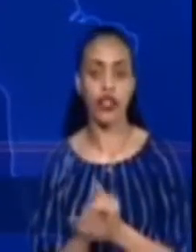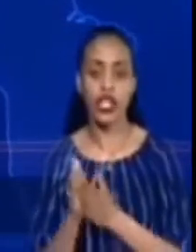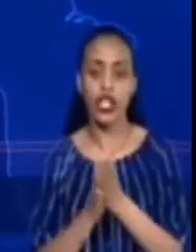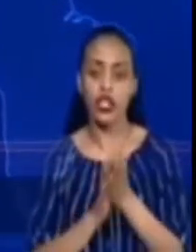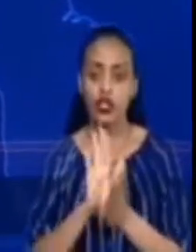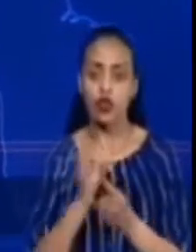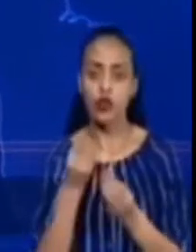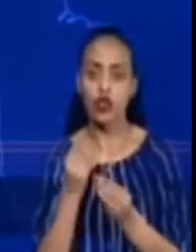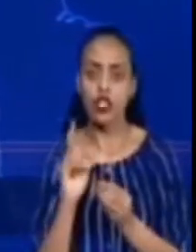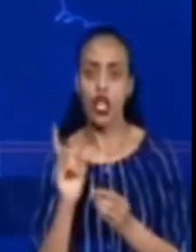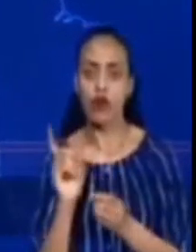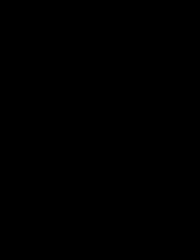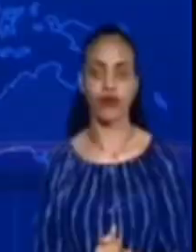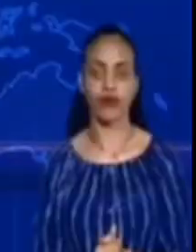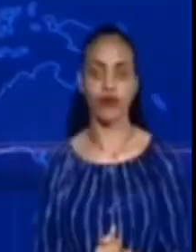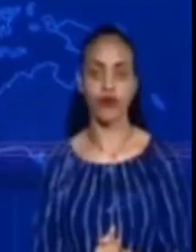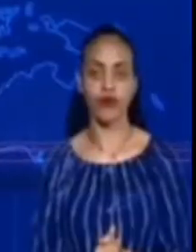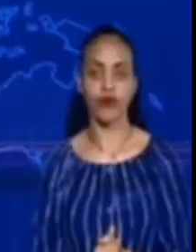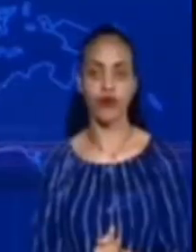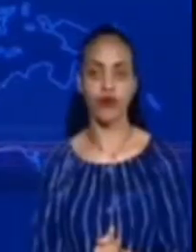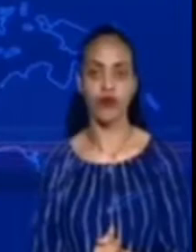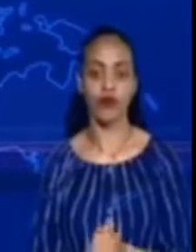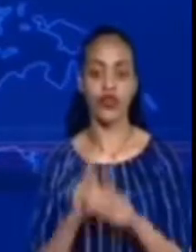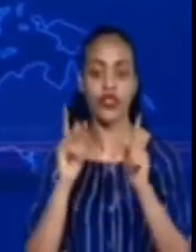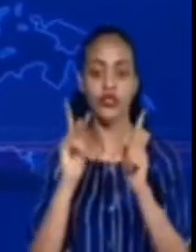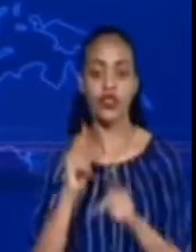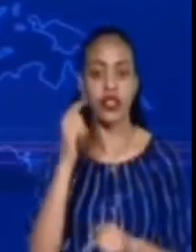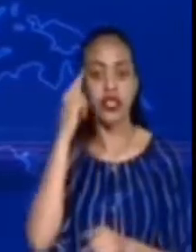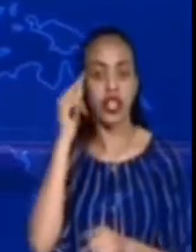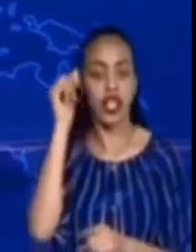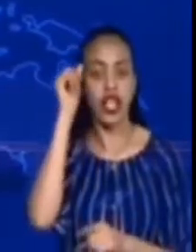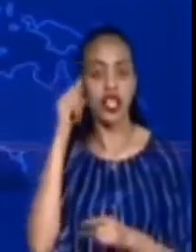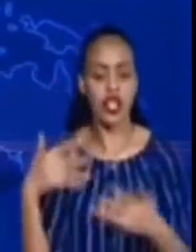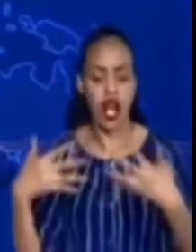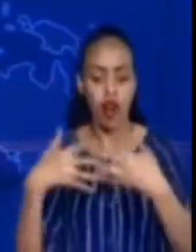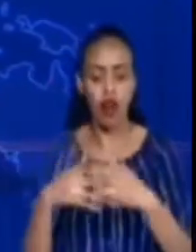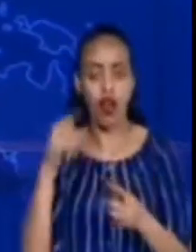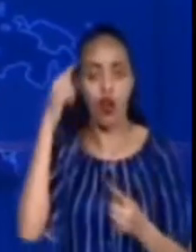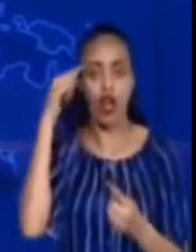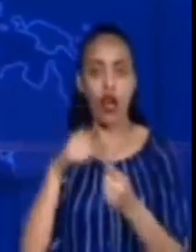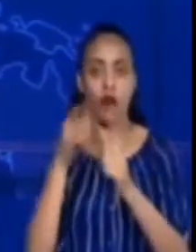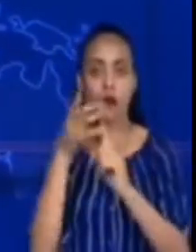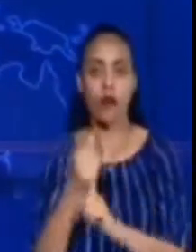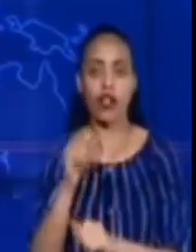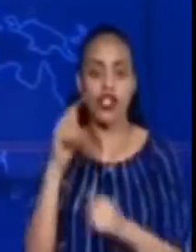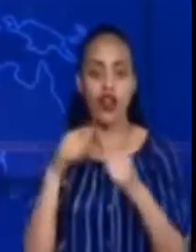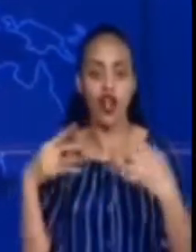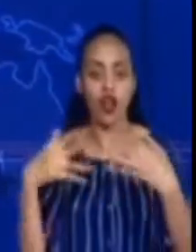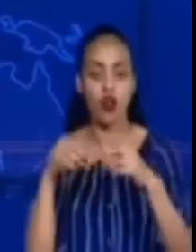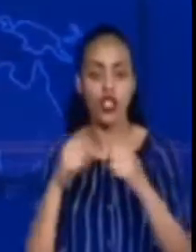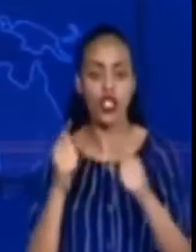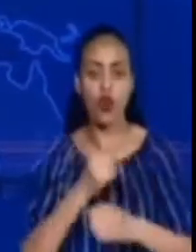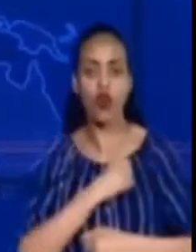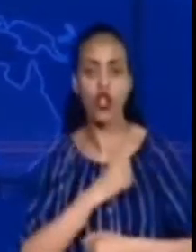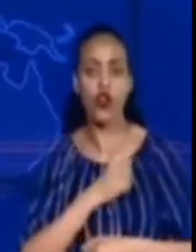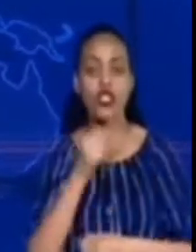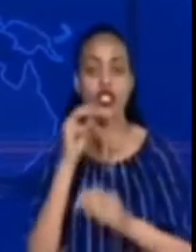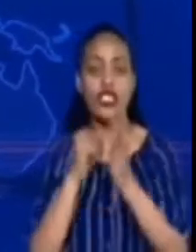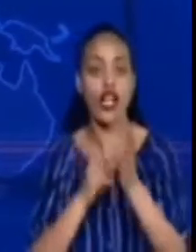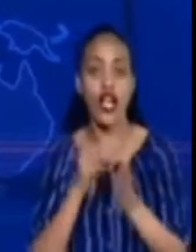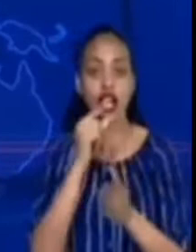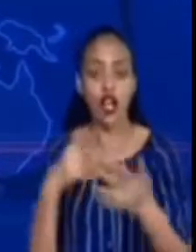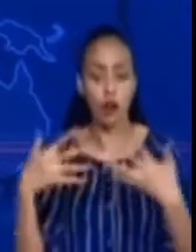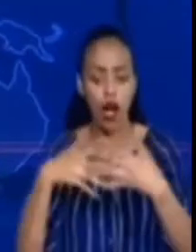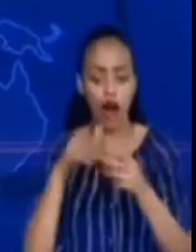ነው አንድ መምህር አንድ የክርስቲያን መምህር ማስተማር ያለበት ከዘር እንዲወጡ